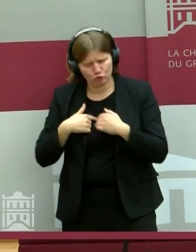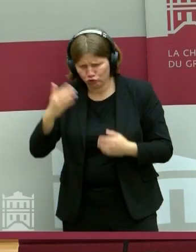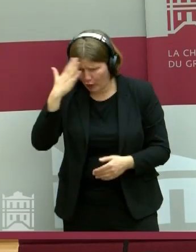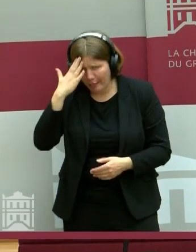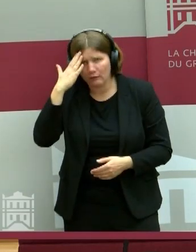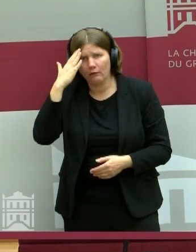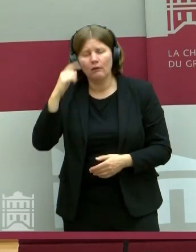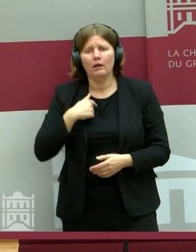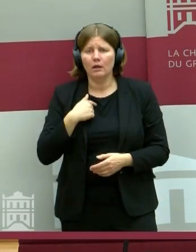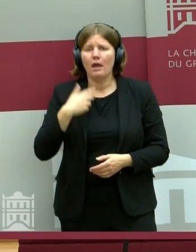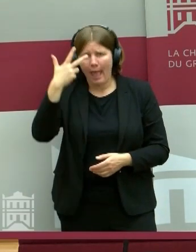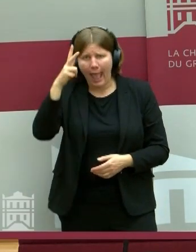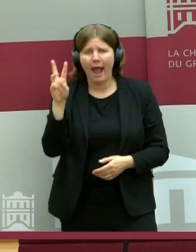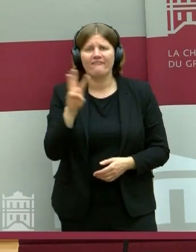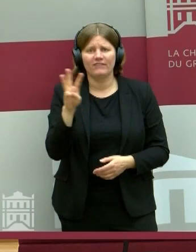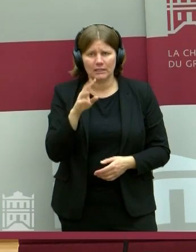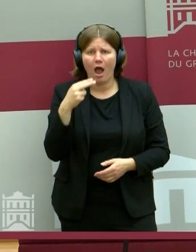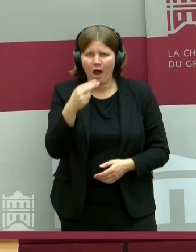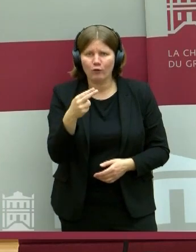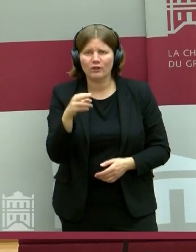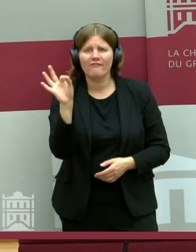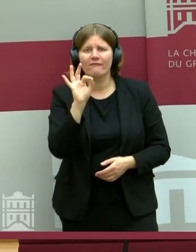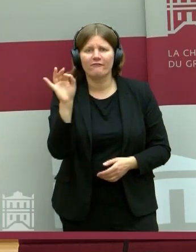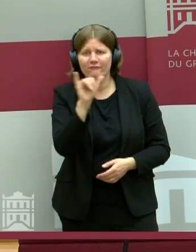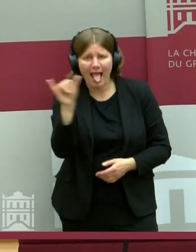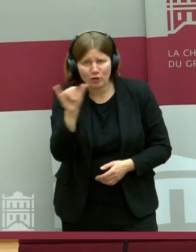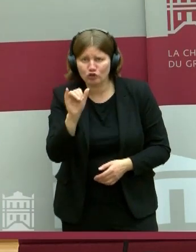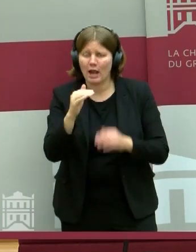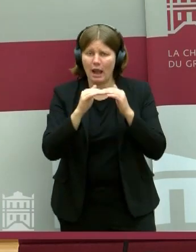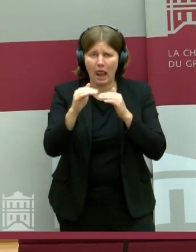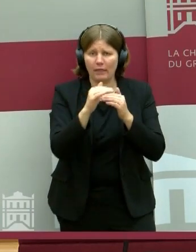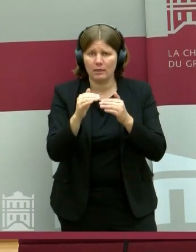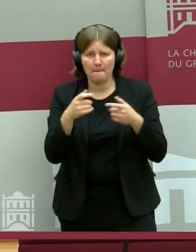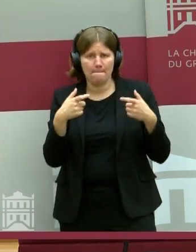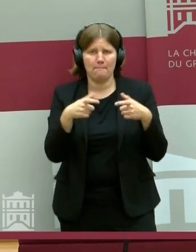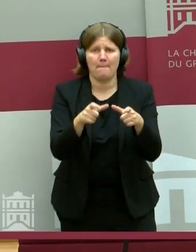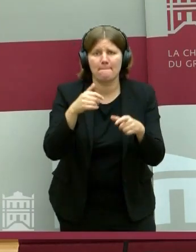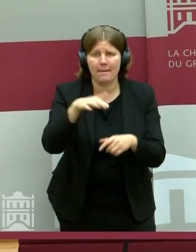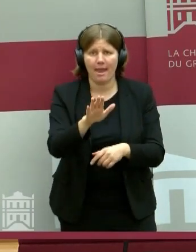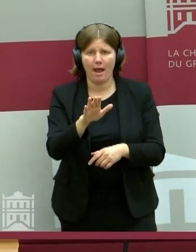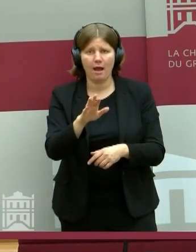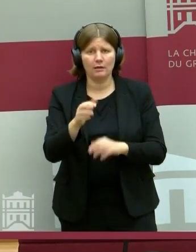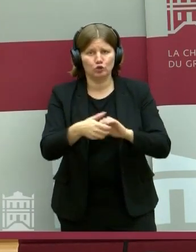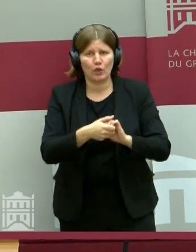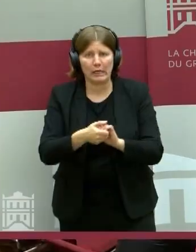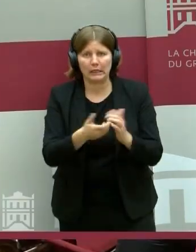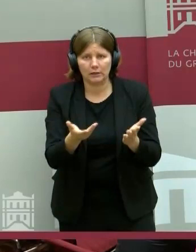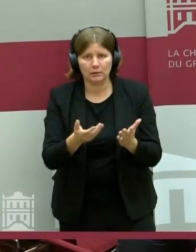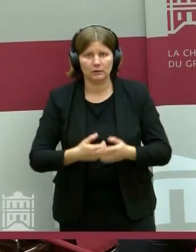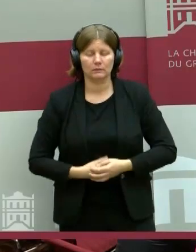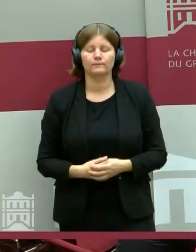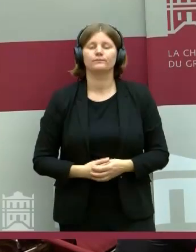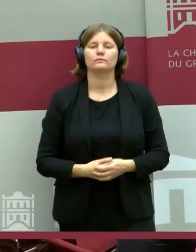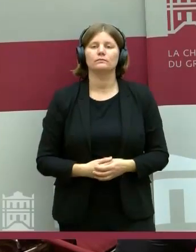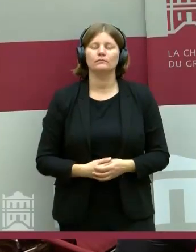werde mir wissen, der Band fragen, wer ein von den Ländern war, die am meisten tun, gehindert tun, dass man Solidarität kriegt. Gut. Ich antworte nicht. Vielen Dank,